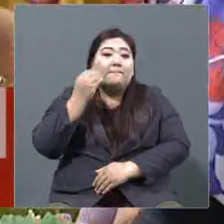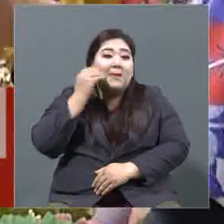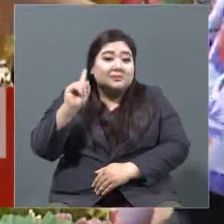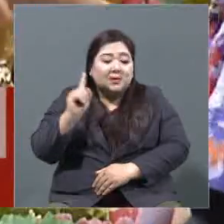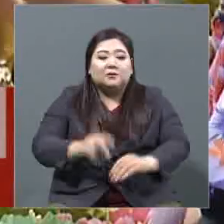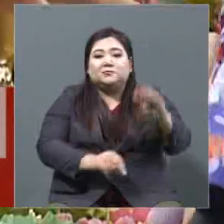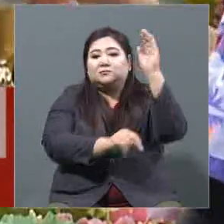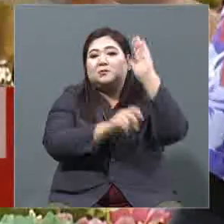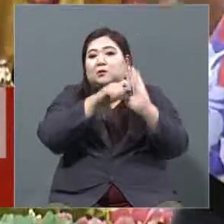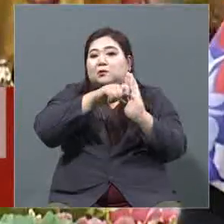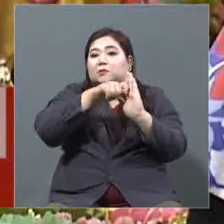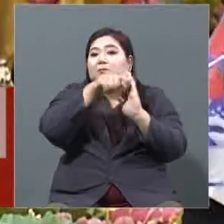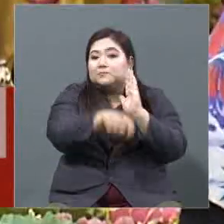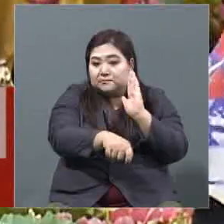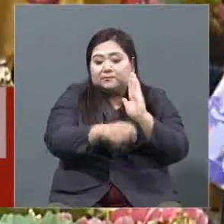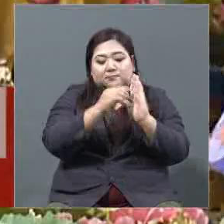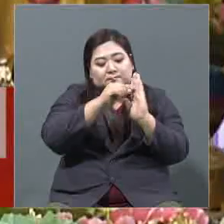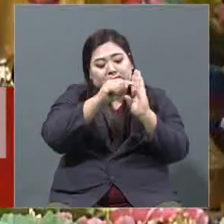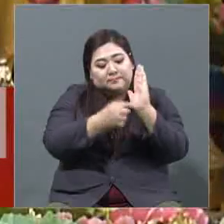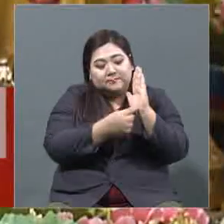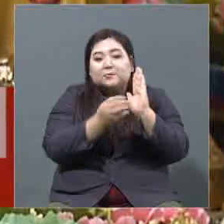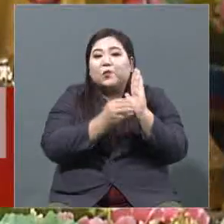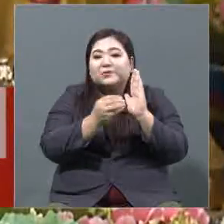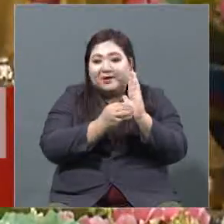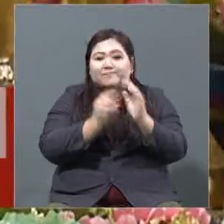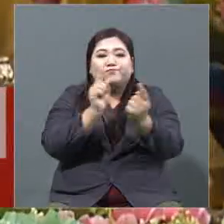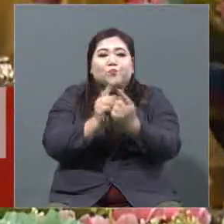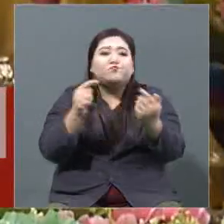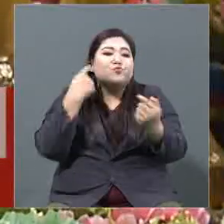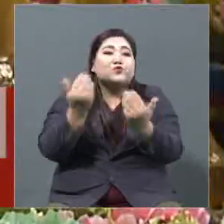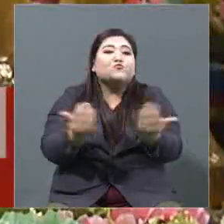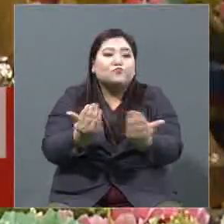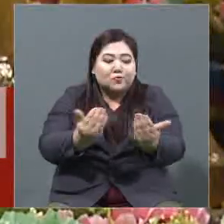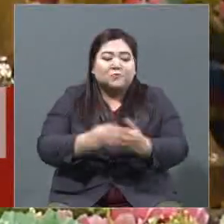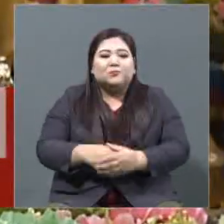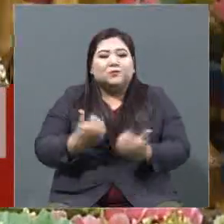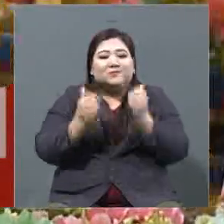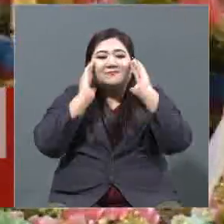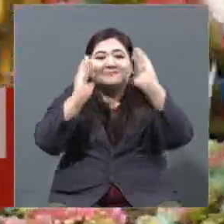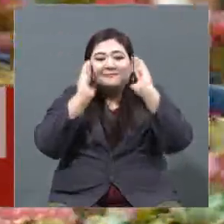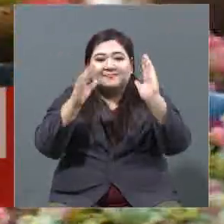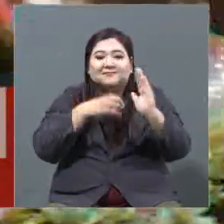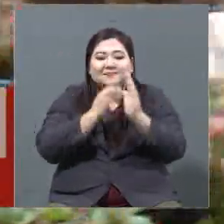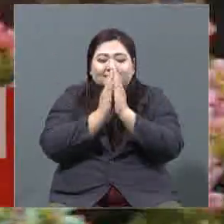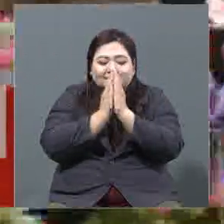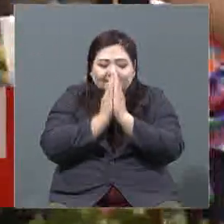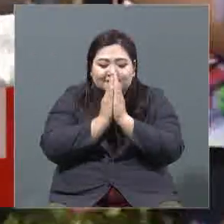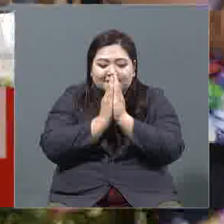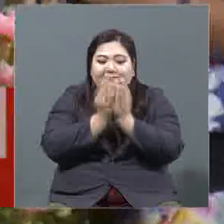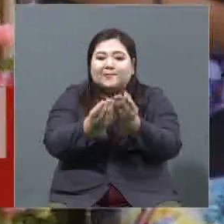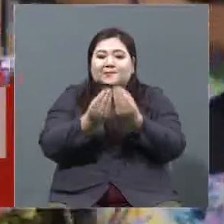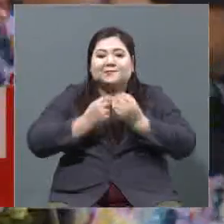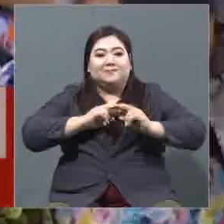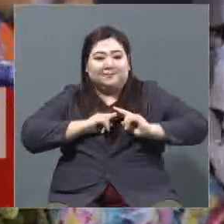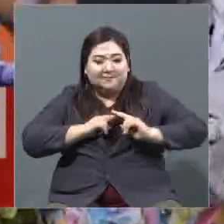ราชสีมาเพื่อมาหาลูกสาวในช่วงเทศกาลสงกรานต์ก็บอกว่าวันนี้ตั้งใจมาไหว้พระขอพรเป็นพิเศษให้กับทั้งตั